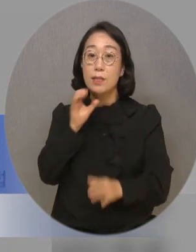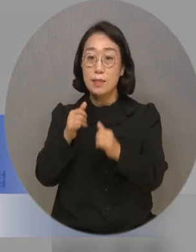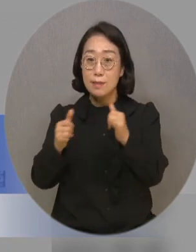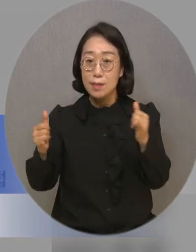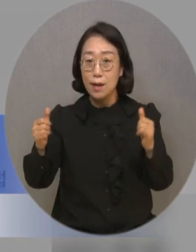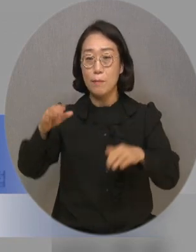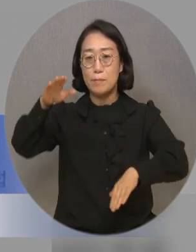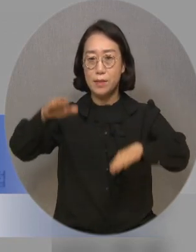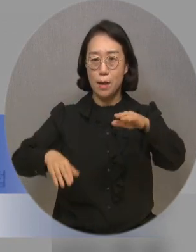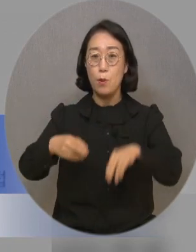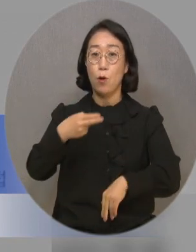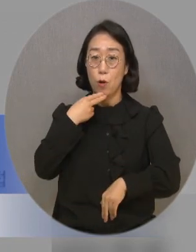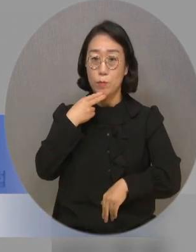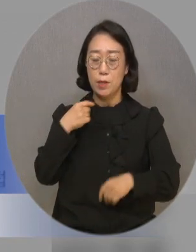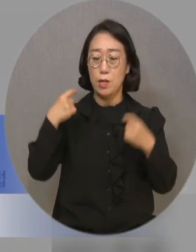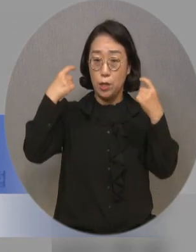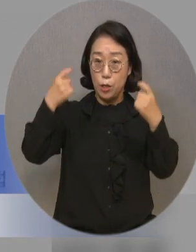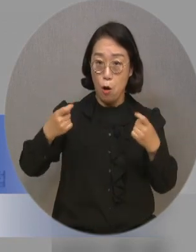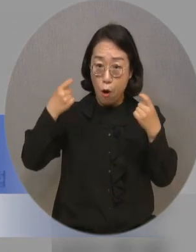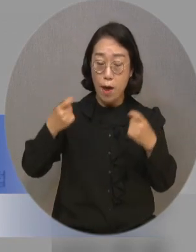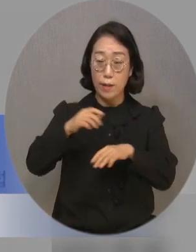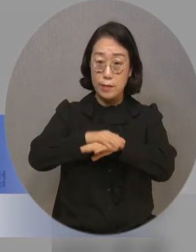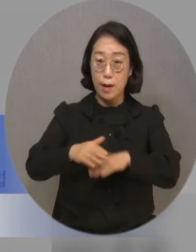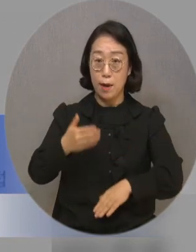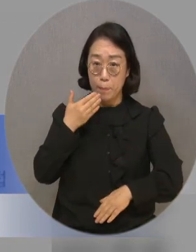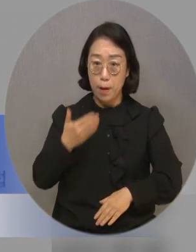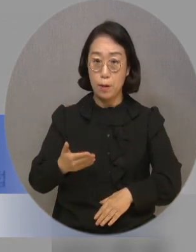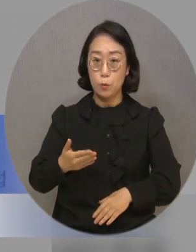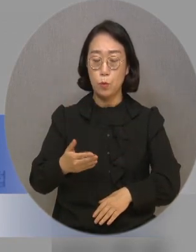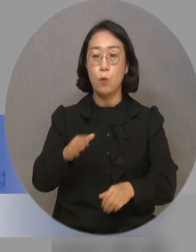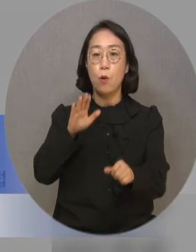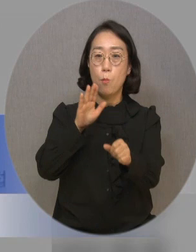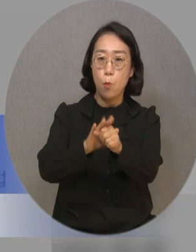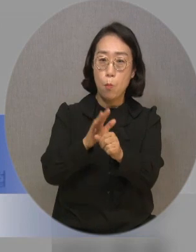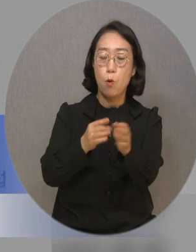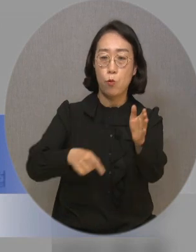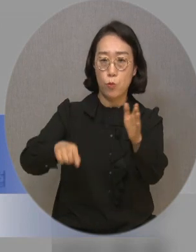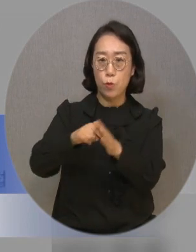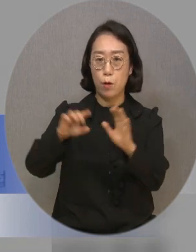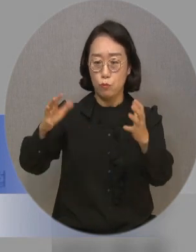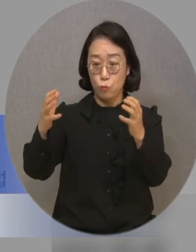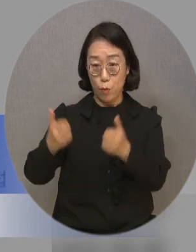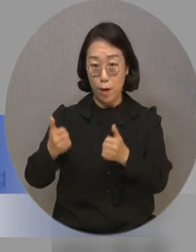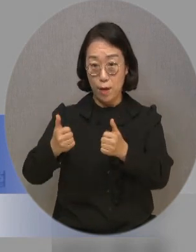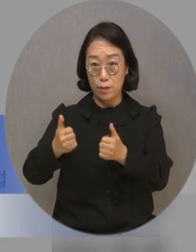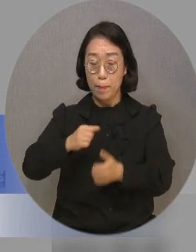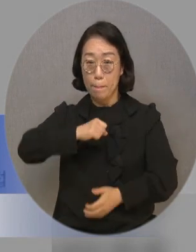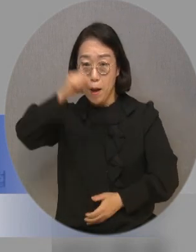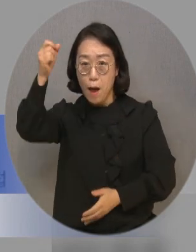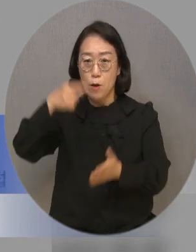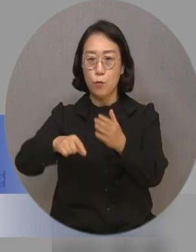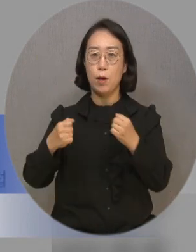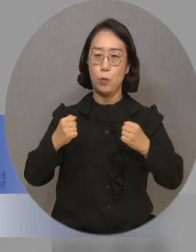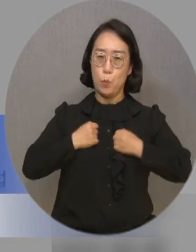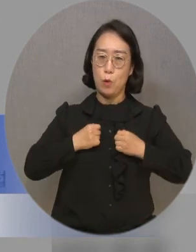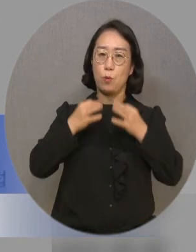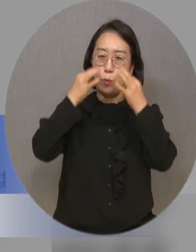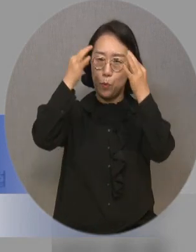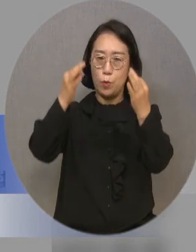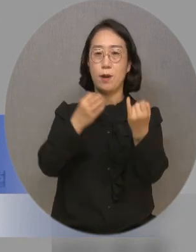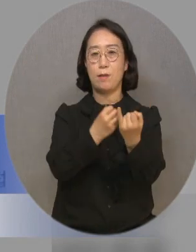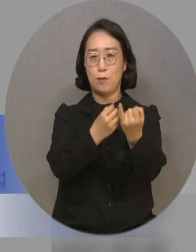차별을 해소하는 이 관광산업의 발전이 이뤄질 수 있도록 국회 통과에 최선을 다하겠다고